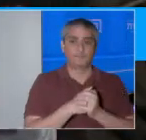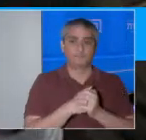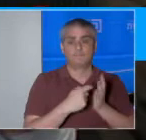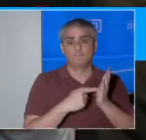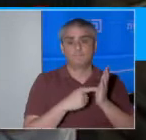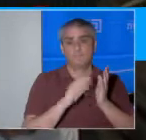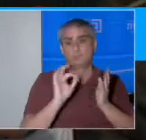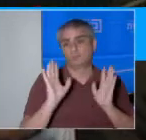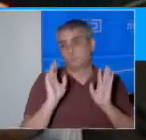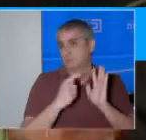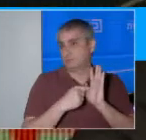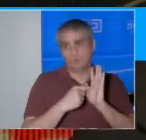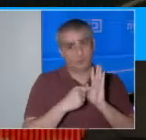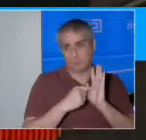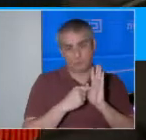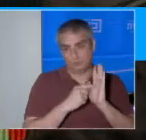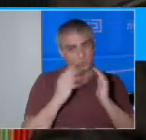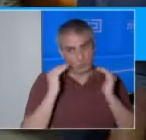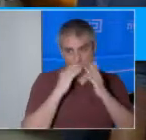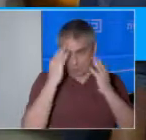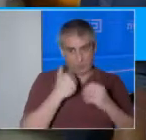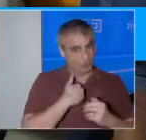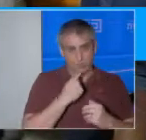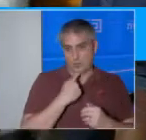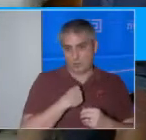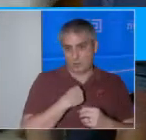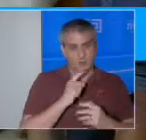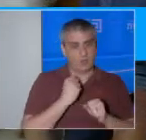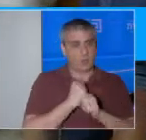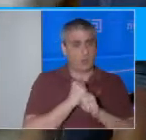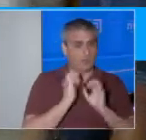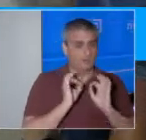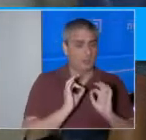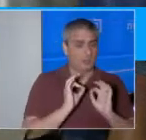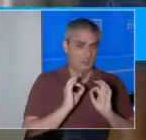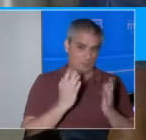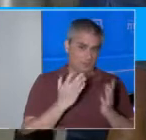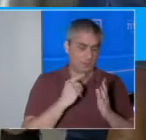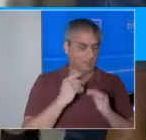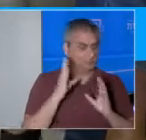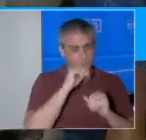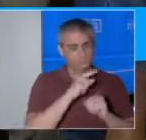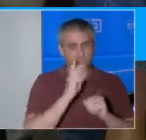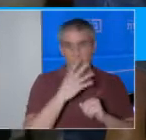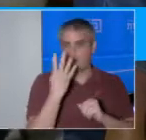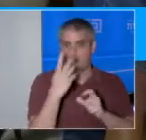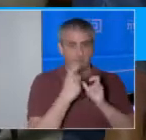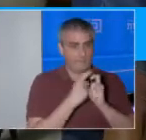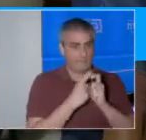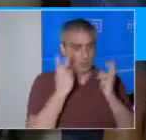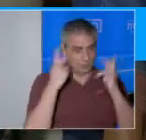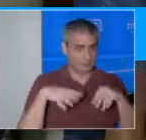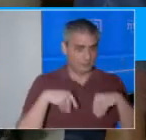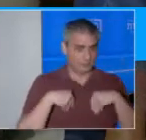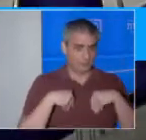וסיבותיה הן סיבות לא ראויות לטעמי, היא לא מילאה אחר הקווים שארבע המפלגות הסכימו